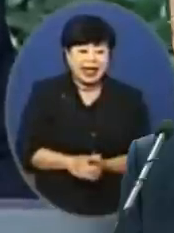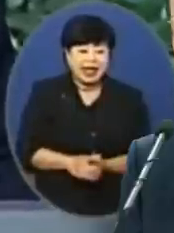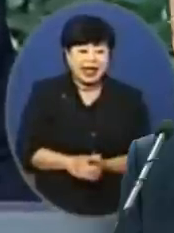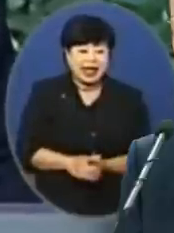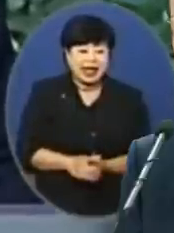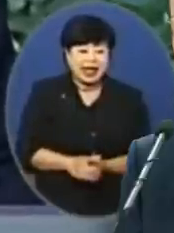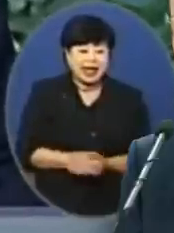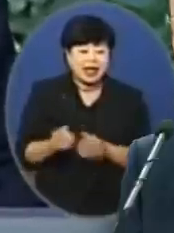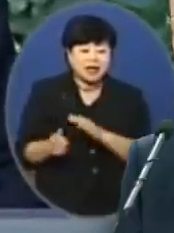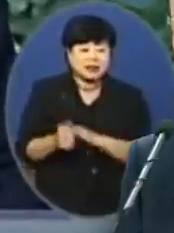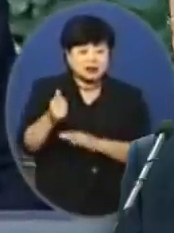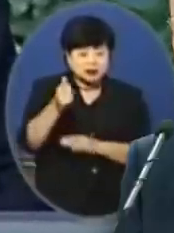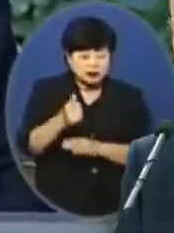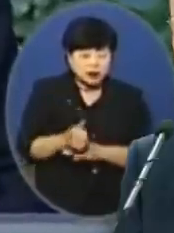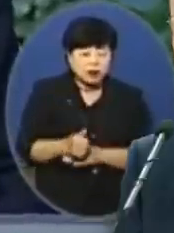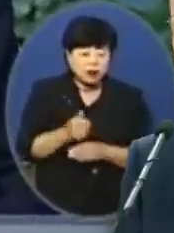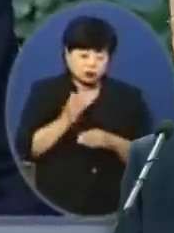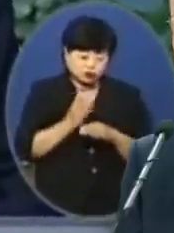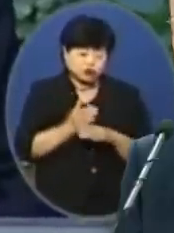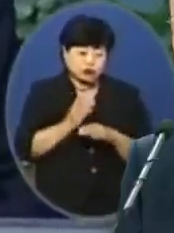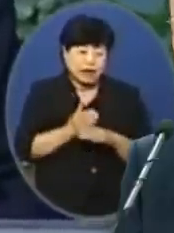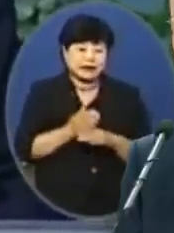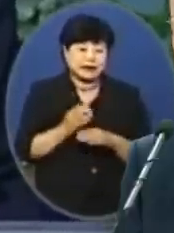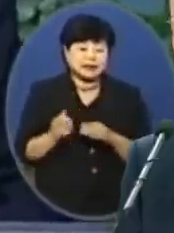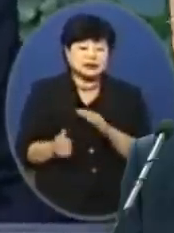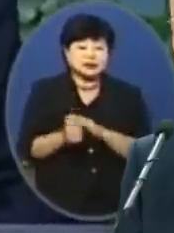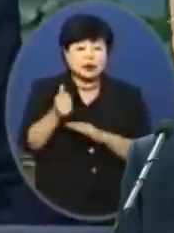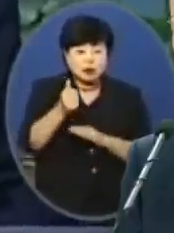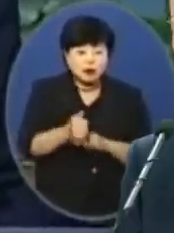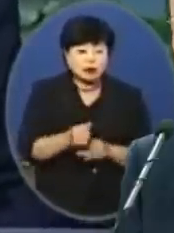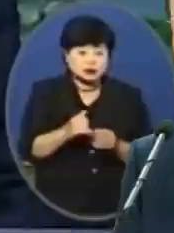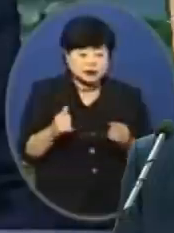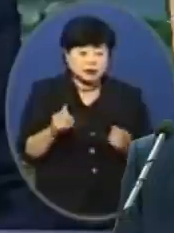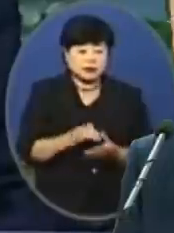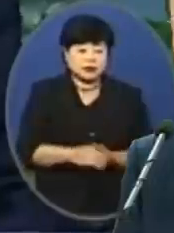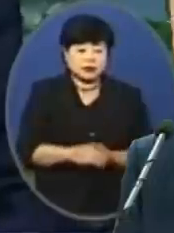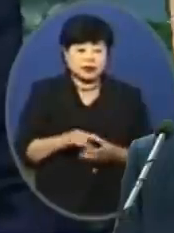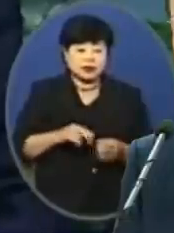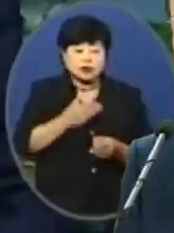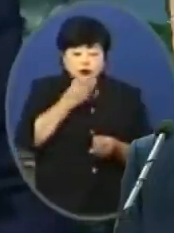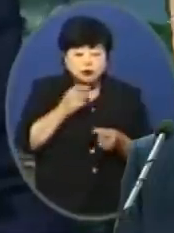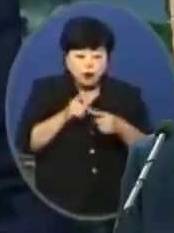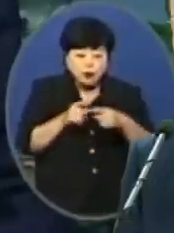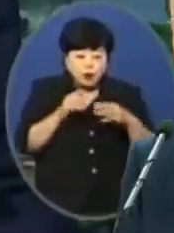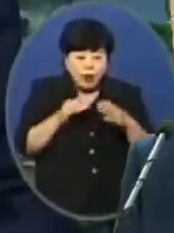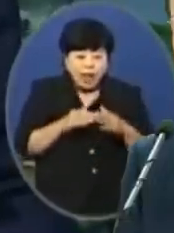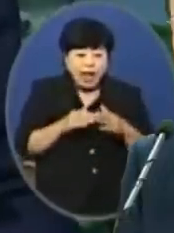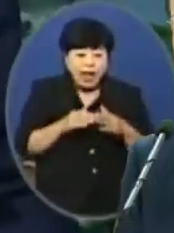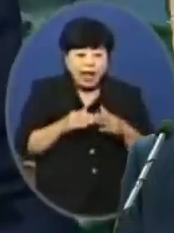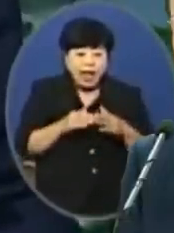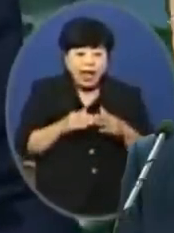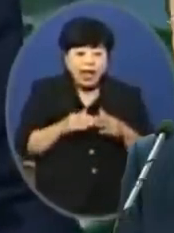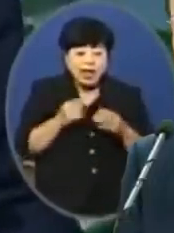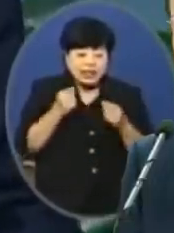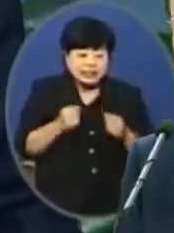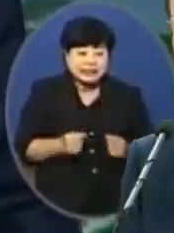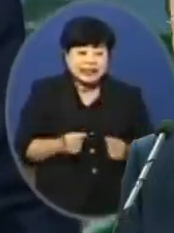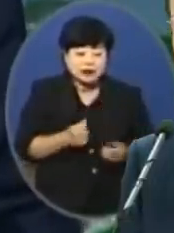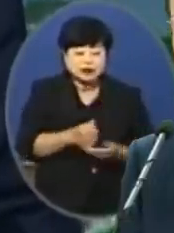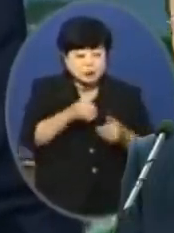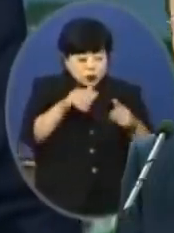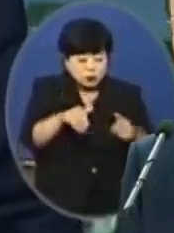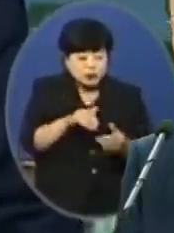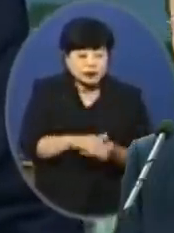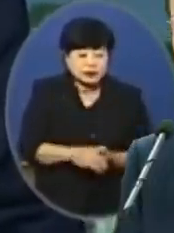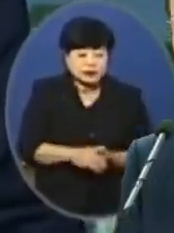최고로 성공을 못했으면 중간쯤은 성공을 하고 있어요. 사람들이 다 그럽니다. 여의도 선보험교회 심호한 주의